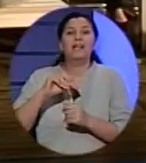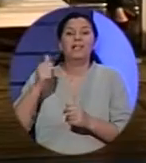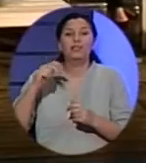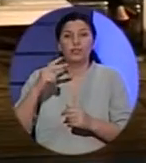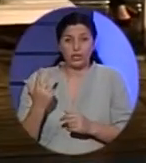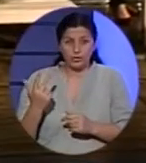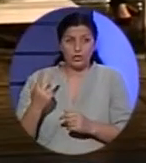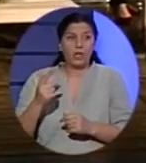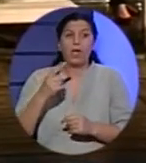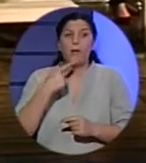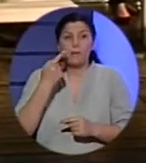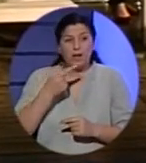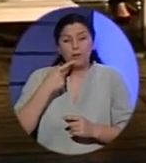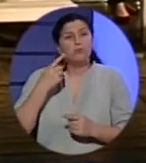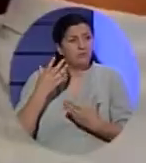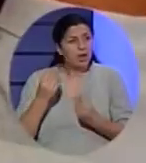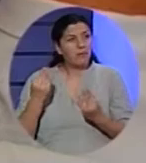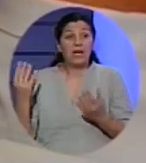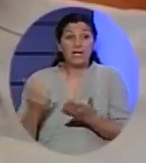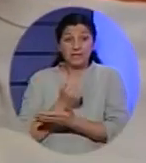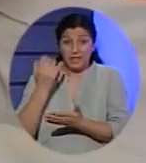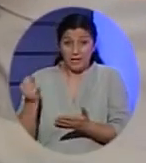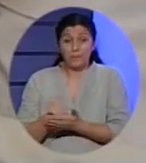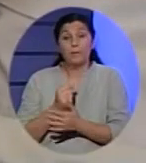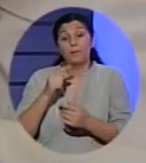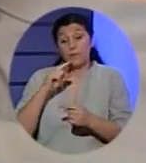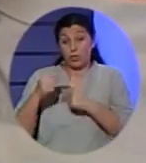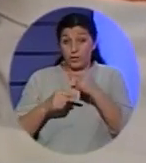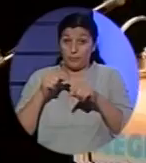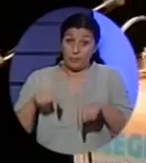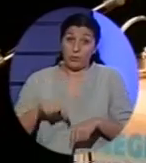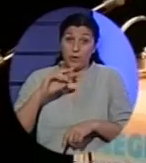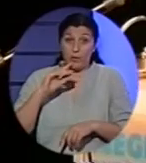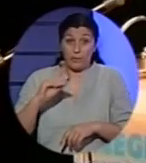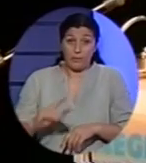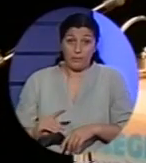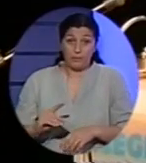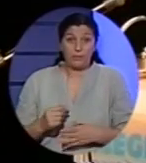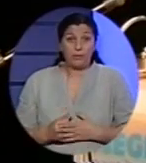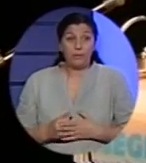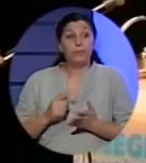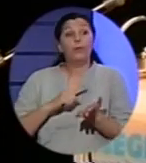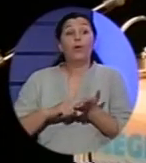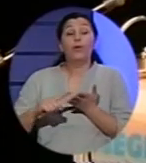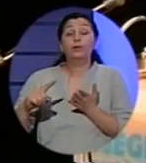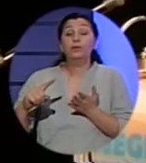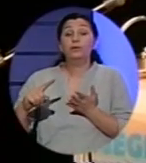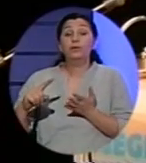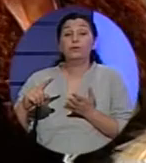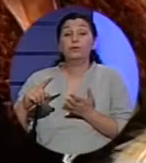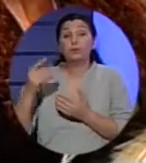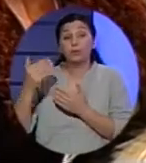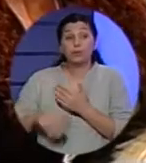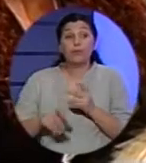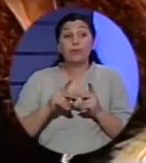בירוחם. הנואמים התהדרו בלא מעט הישגים שהובילו דרומה בשנים האחרונות. תוך חודש הסתיים